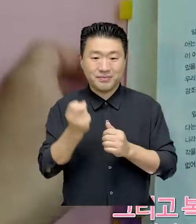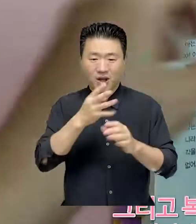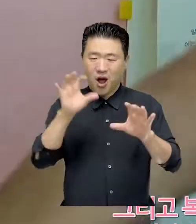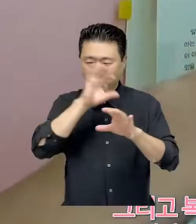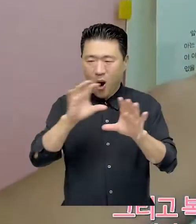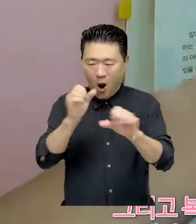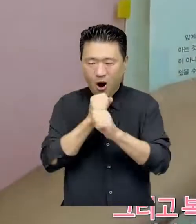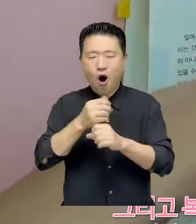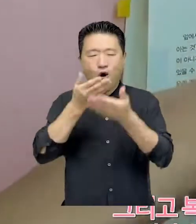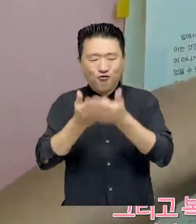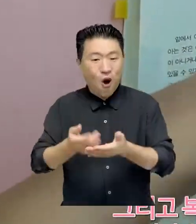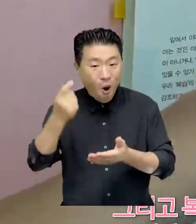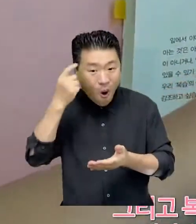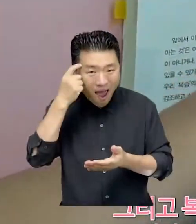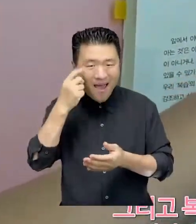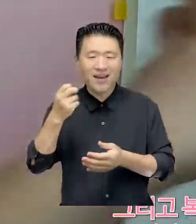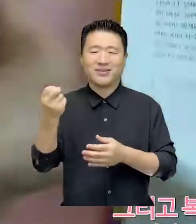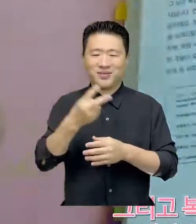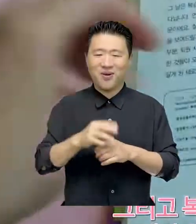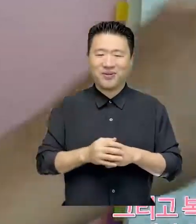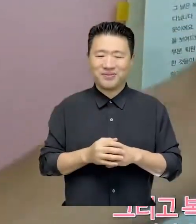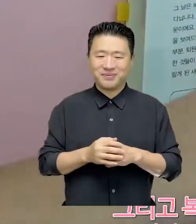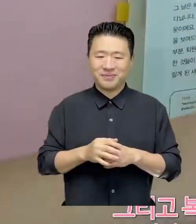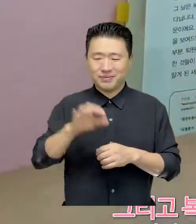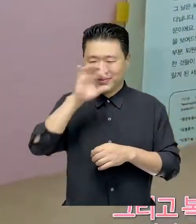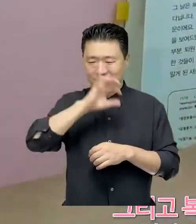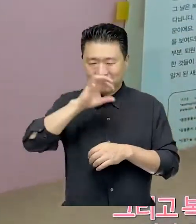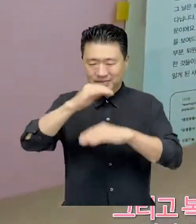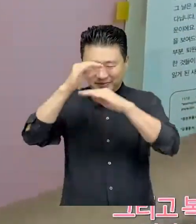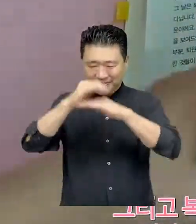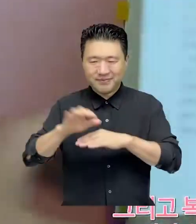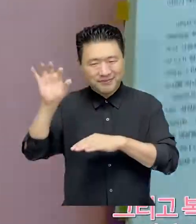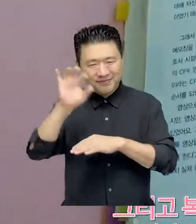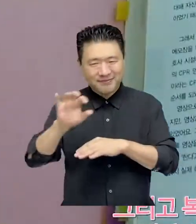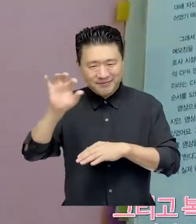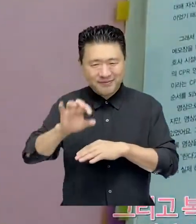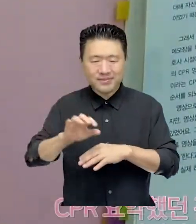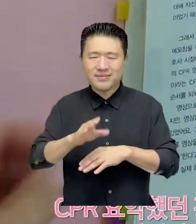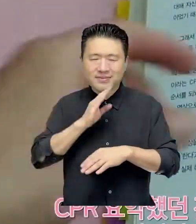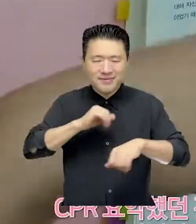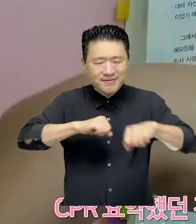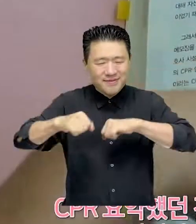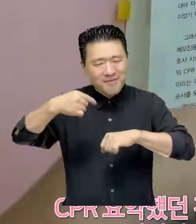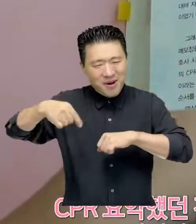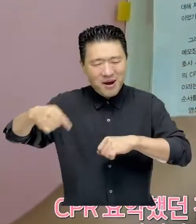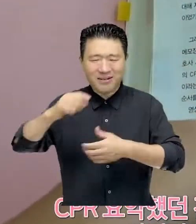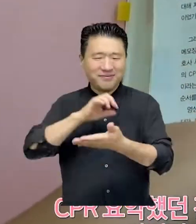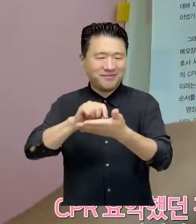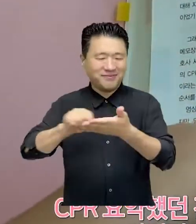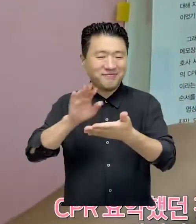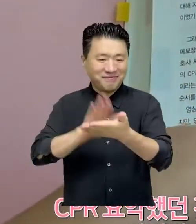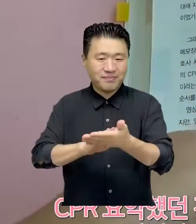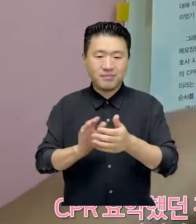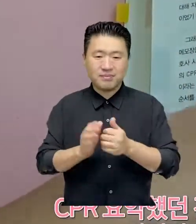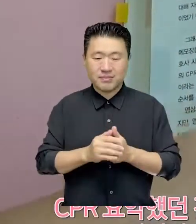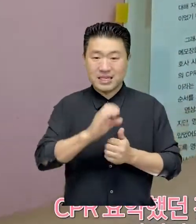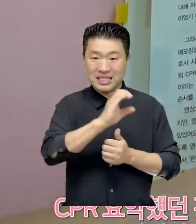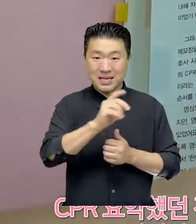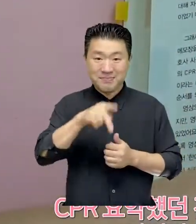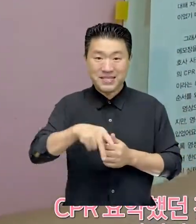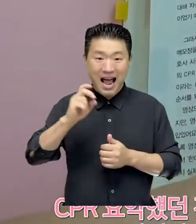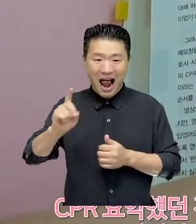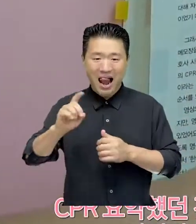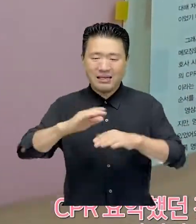다음에 복습하는 것의 중요성과 복습하는 방법들, 제가 실제로 어떻게 했었는지도 적어봤고,